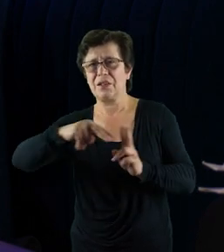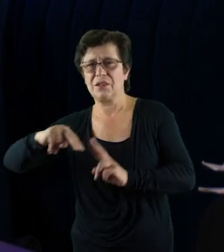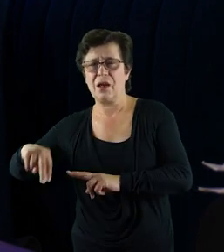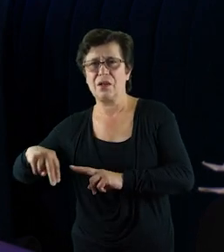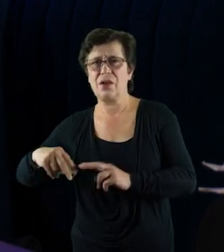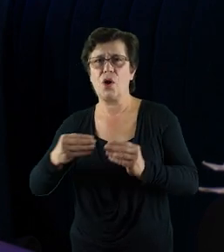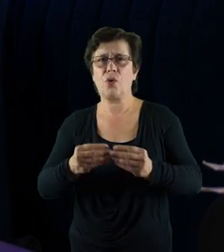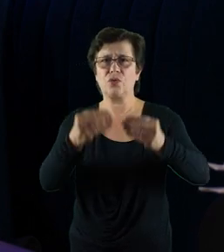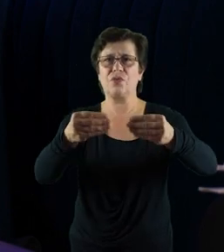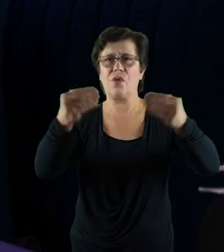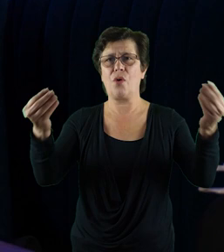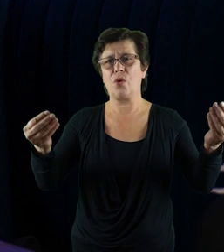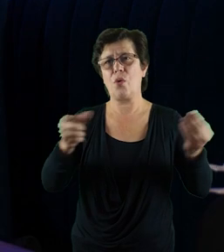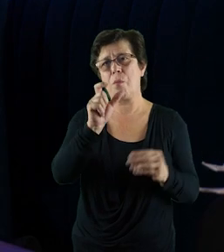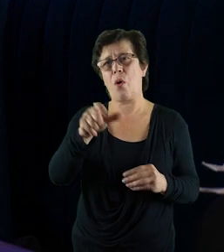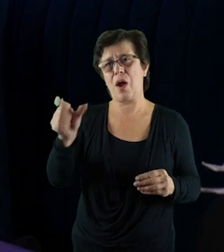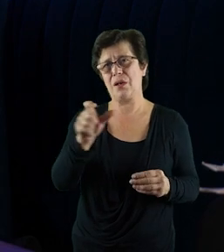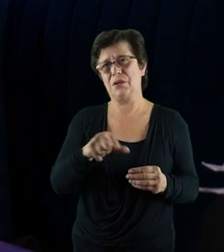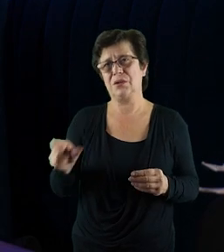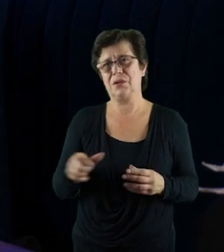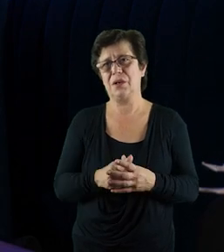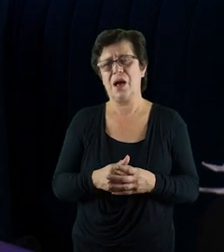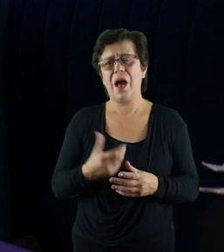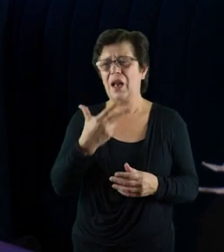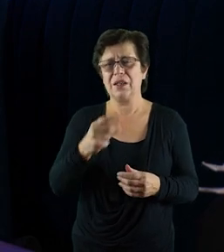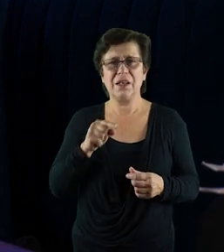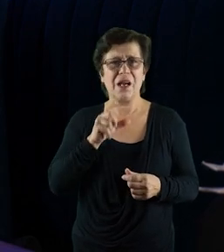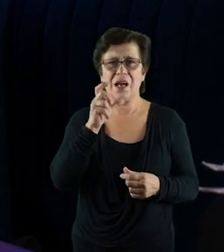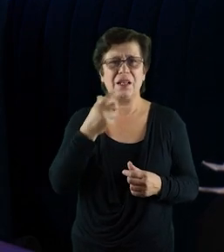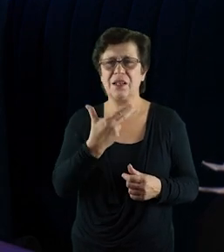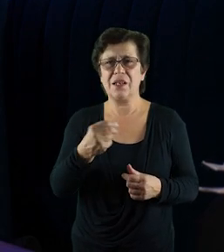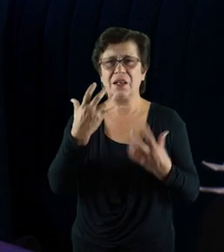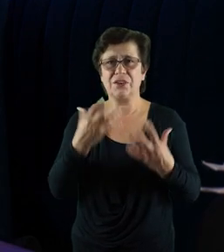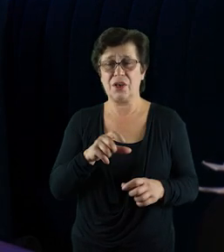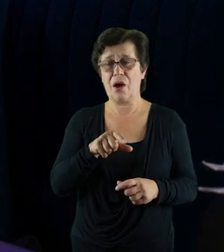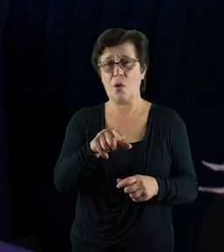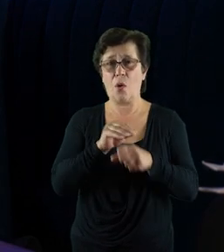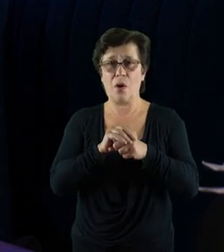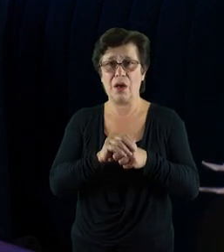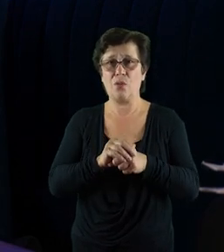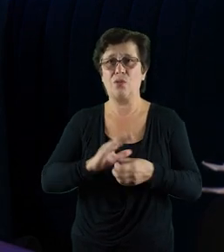poezji. Ale nie chodziło mu o to, żeby ich zniszczyć, tylko chodziło mu o to,